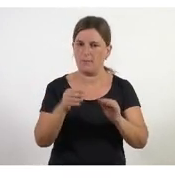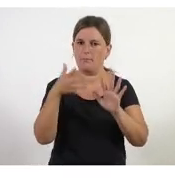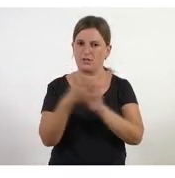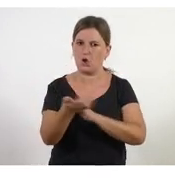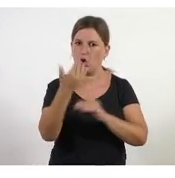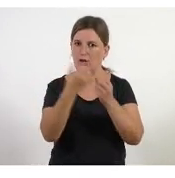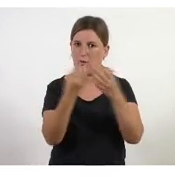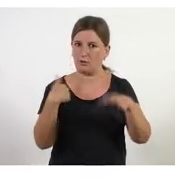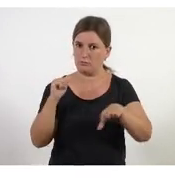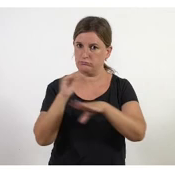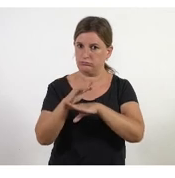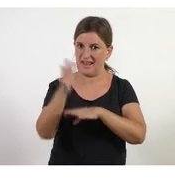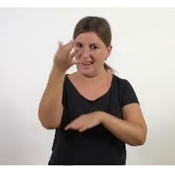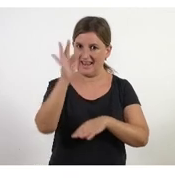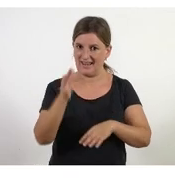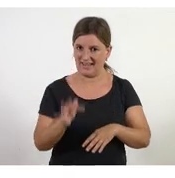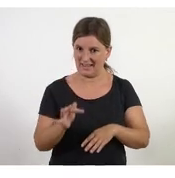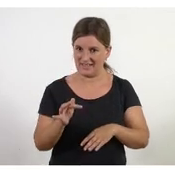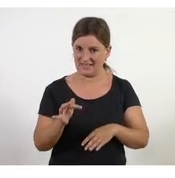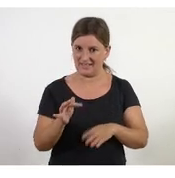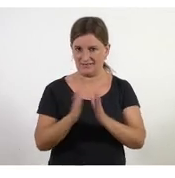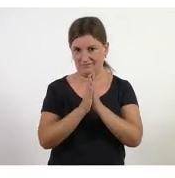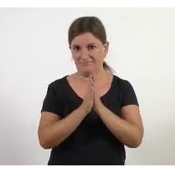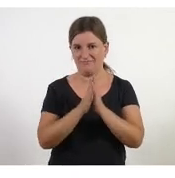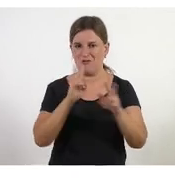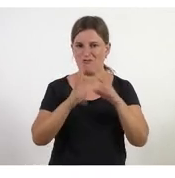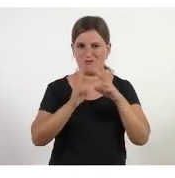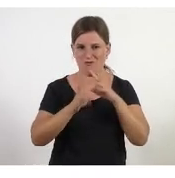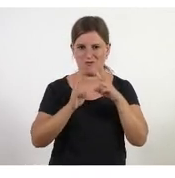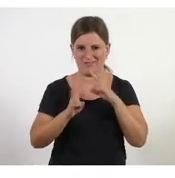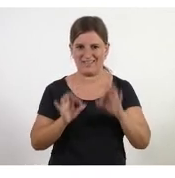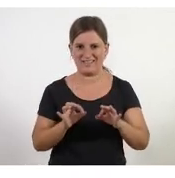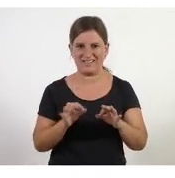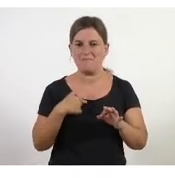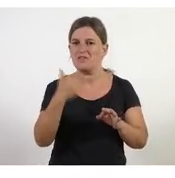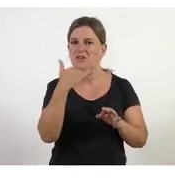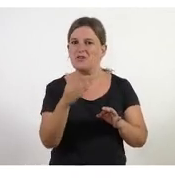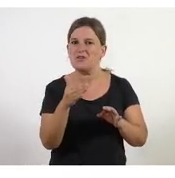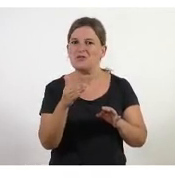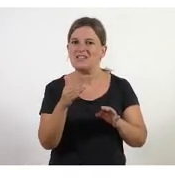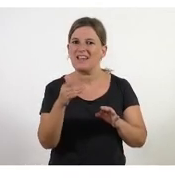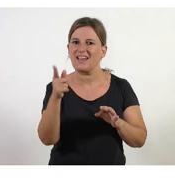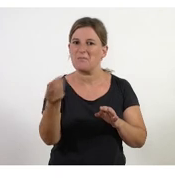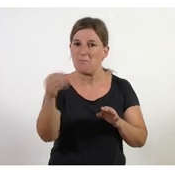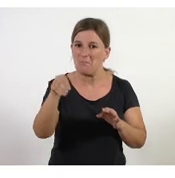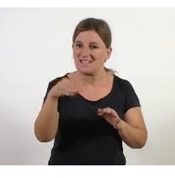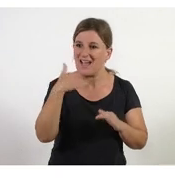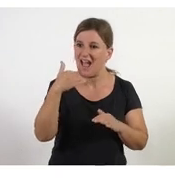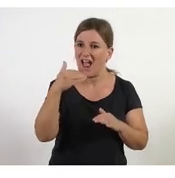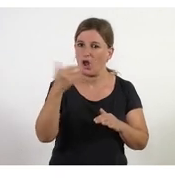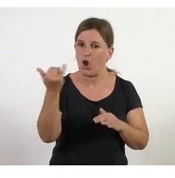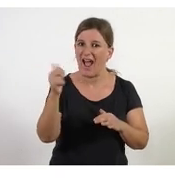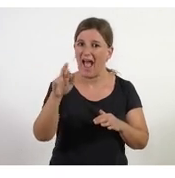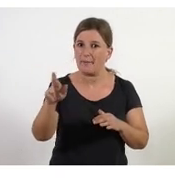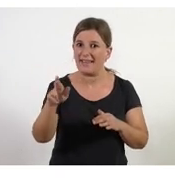electrònic aquesta enquesta i us agrairem molt que la contesteu. No sé si vols afegir abans de que marxem, Javier, alguna cosa més.